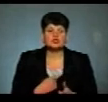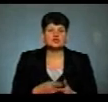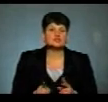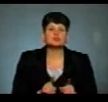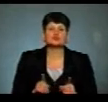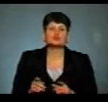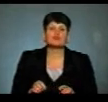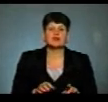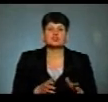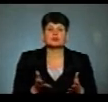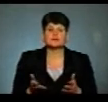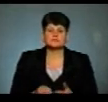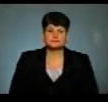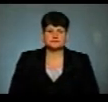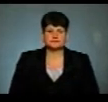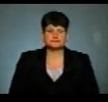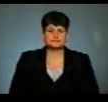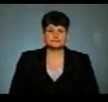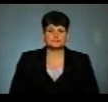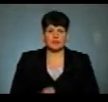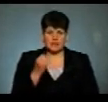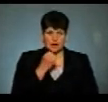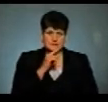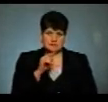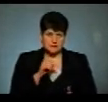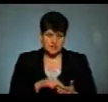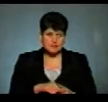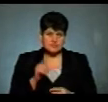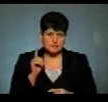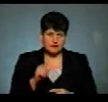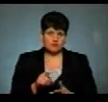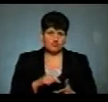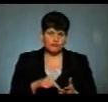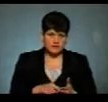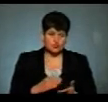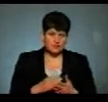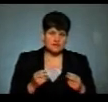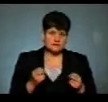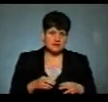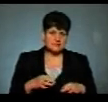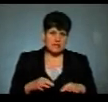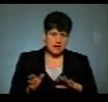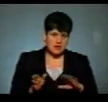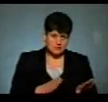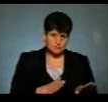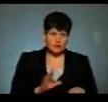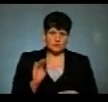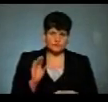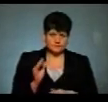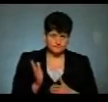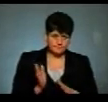що вирішили. Дякуємо за запитання. Знаємо, що якщо в межах міста, то є спецтранспорт і